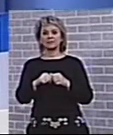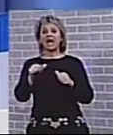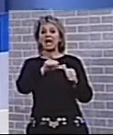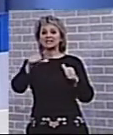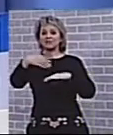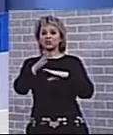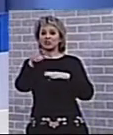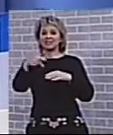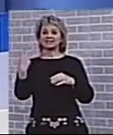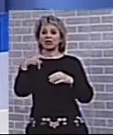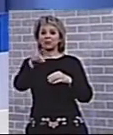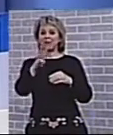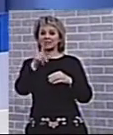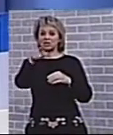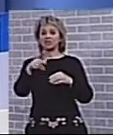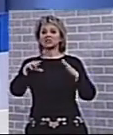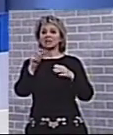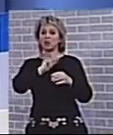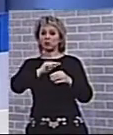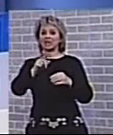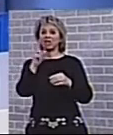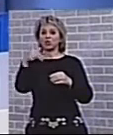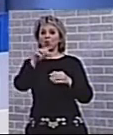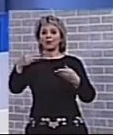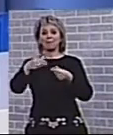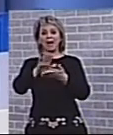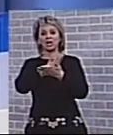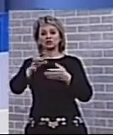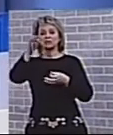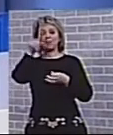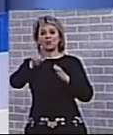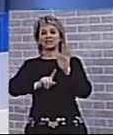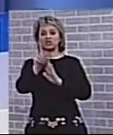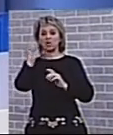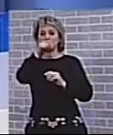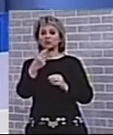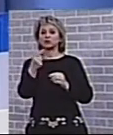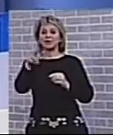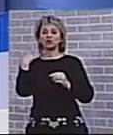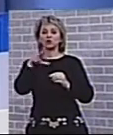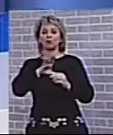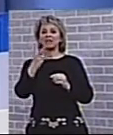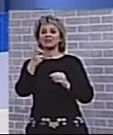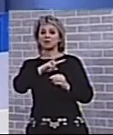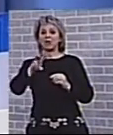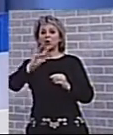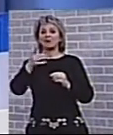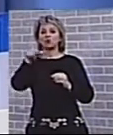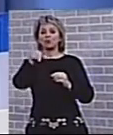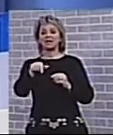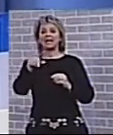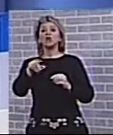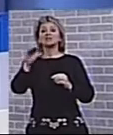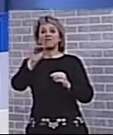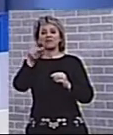Основная часть задолженности по зарплате сотрудникам Кинкоула погашена. Напомню, на начало года сумма долга была 200 миллионов рублей.